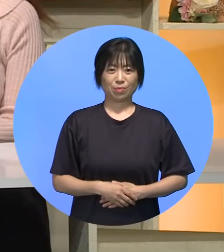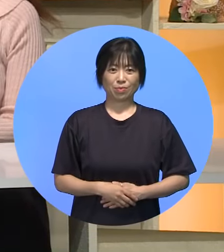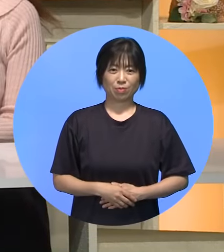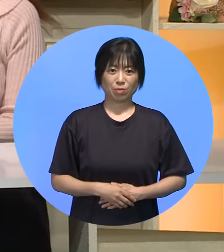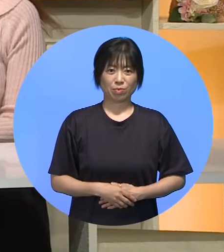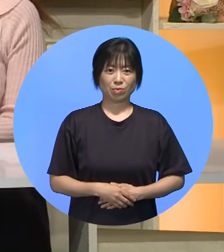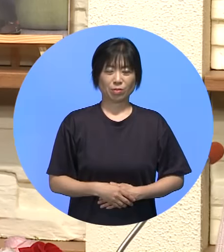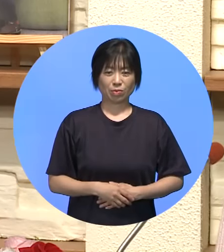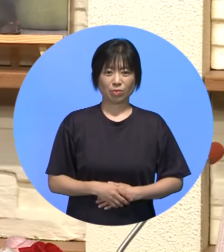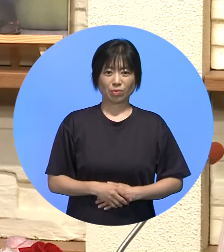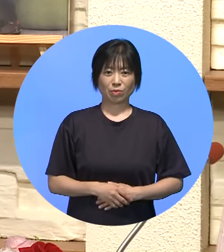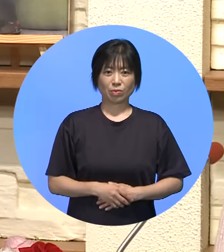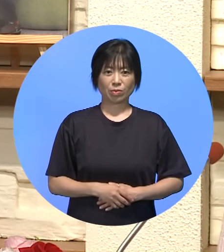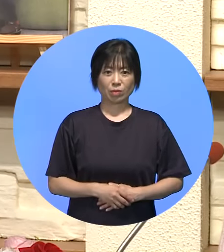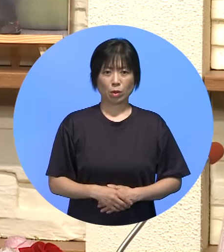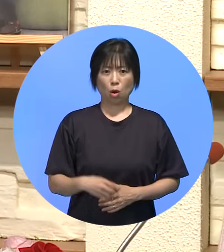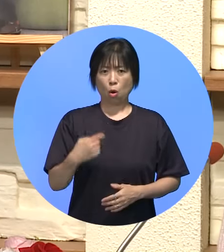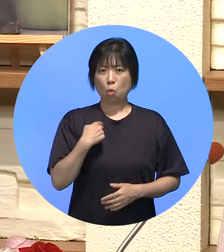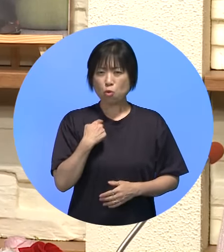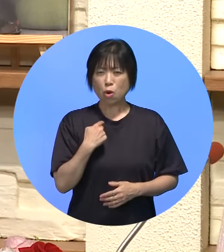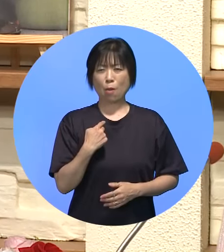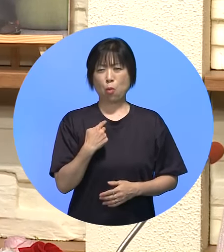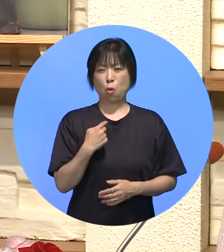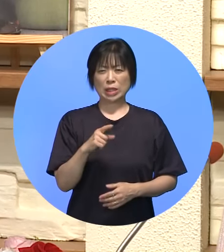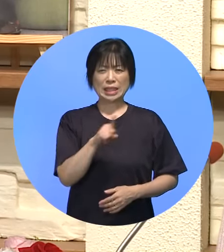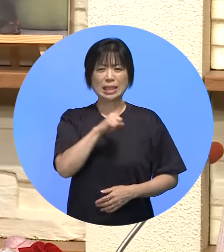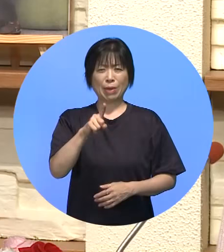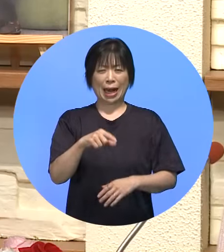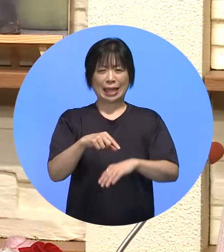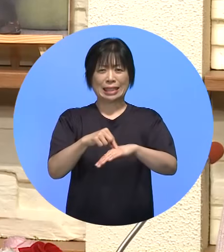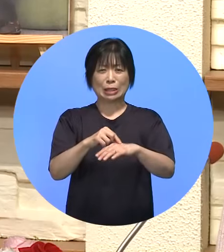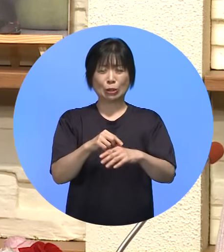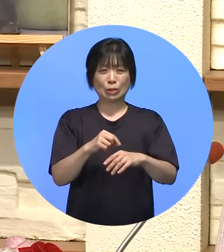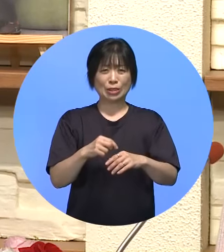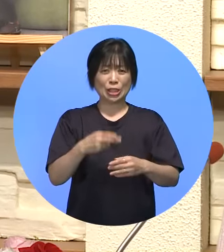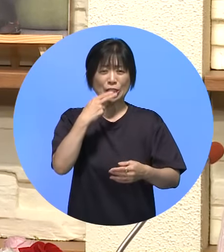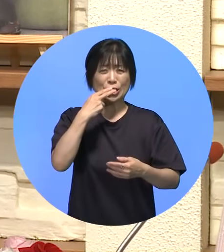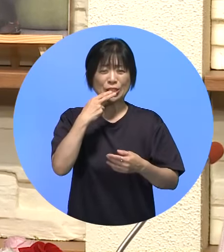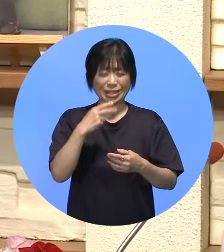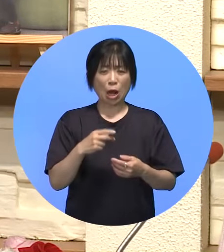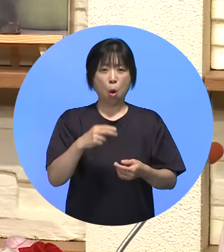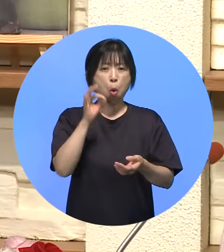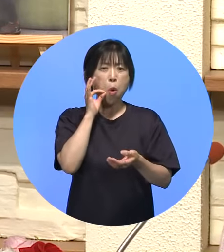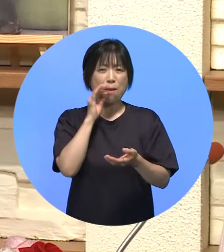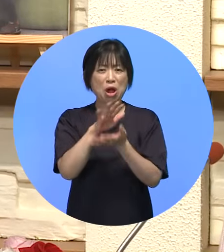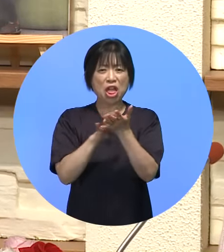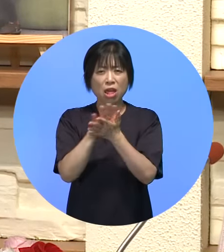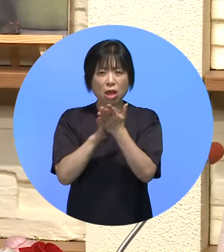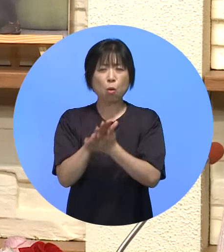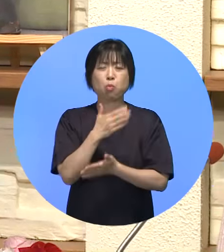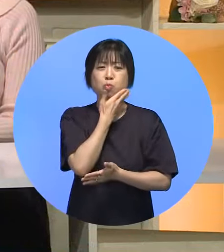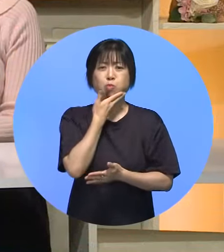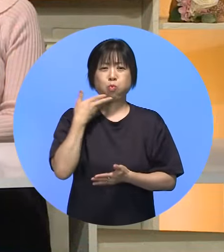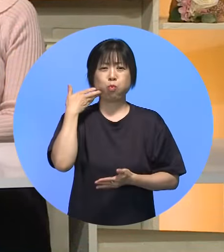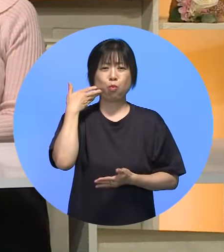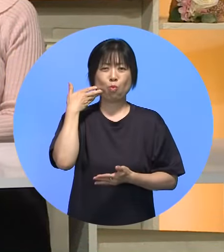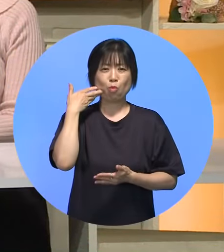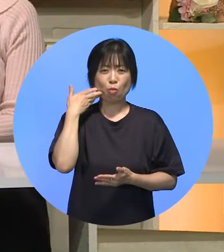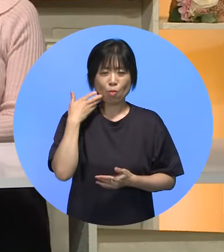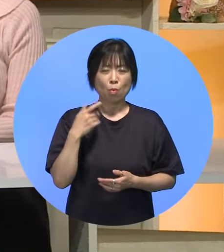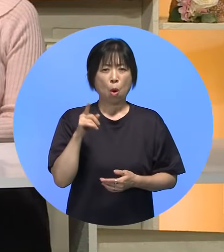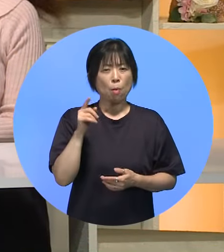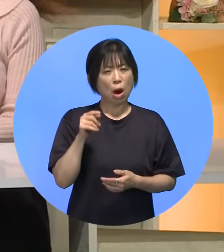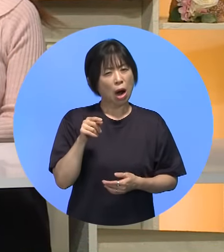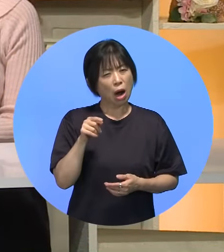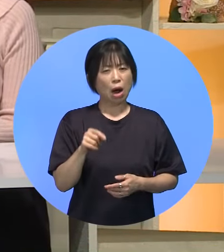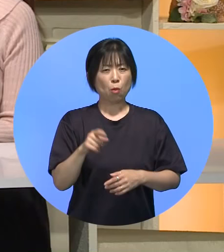行っちゃうニックばっかりとかねうーんで後半は悪魔チューバするその肉の味をねいいという考えで食べてるんでねぇちょっとこれを機に